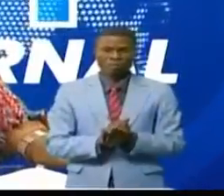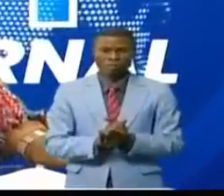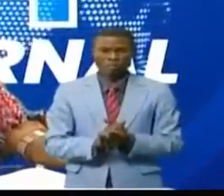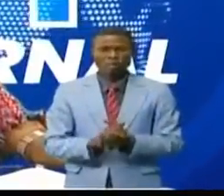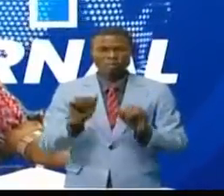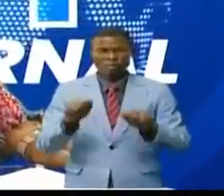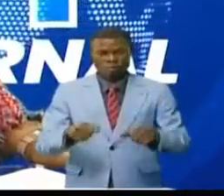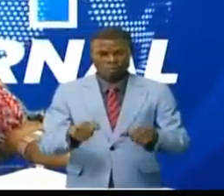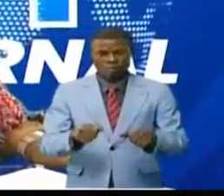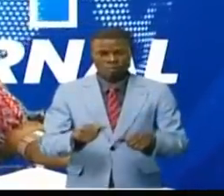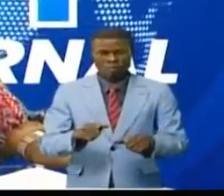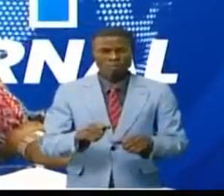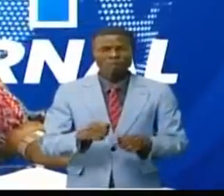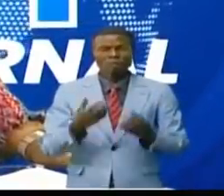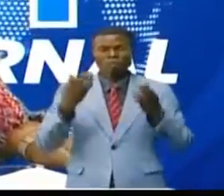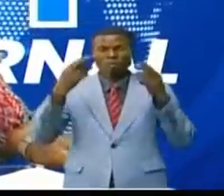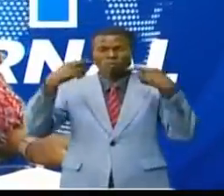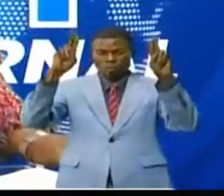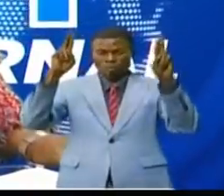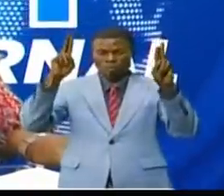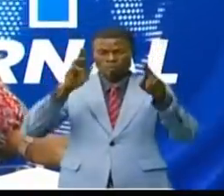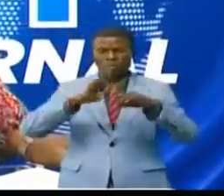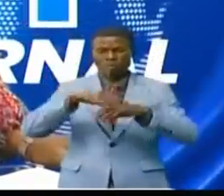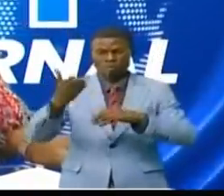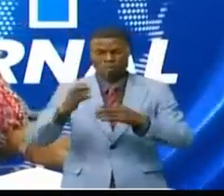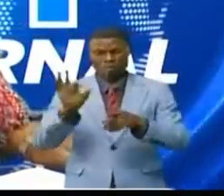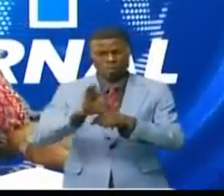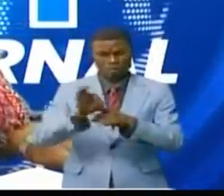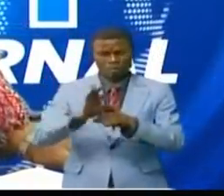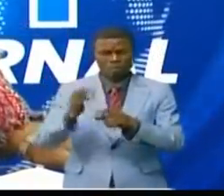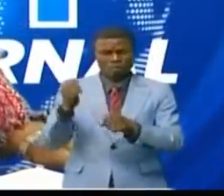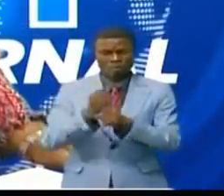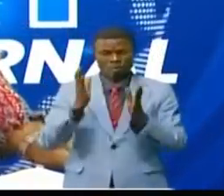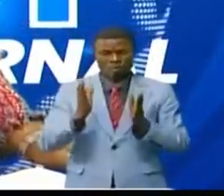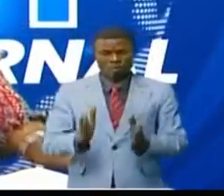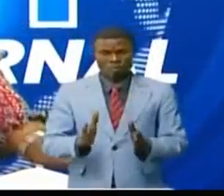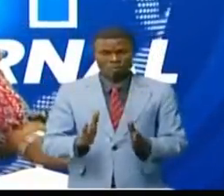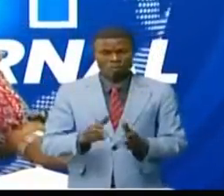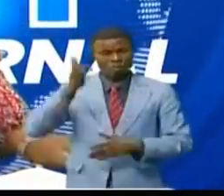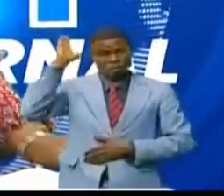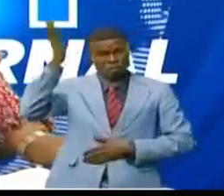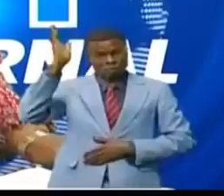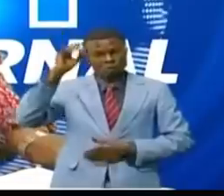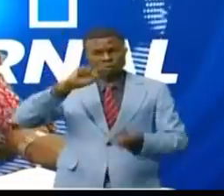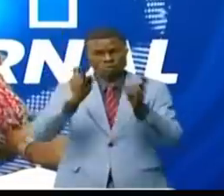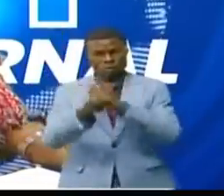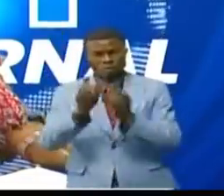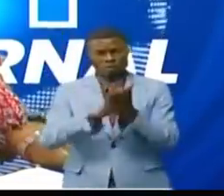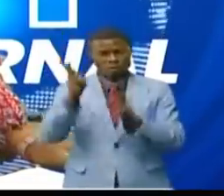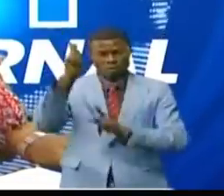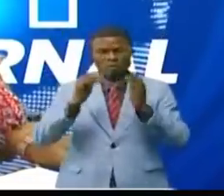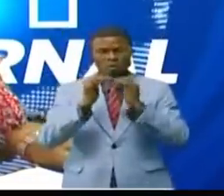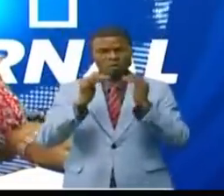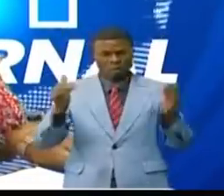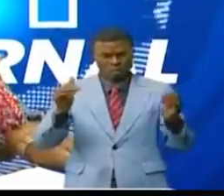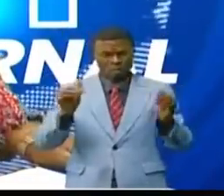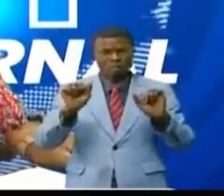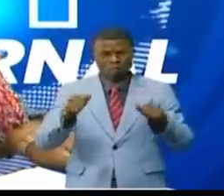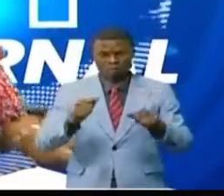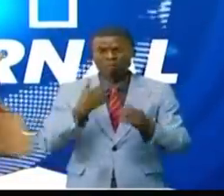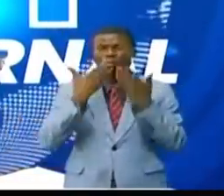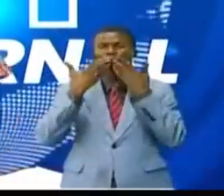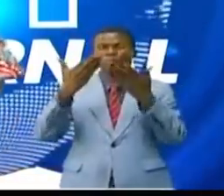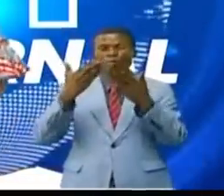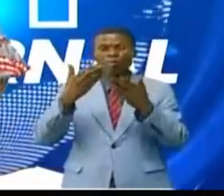pourront enfin gagner leur vie dignement après une formation professionnelle. Les Kuluna convertis en citoyens paisibles peuvent dire donc